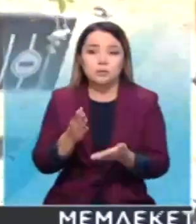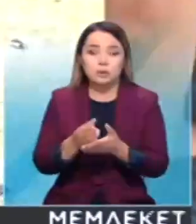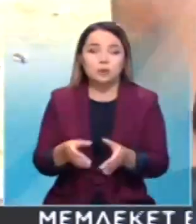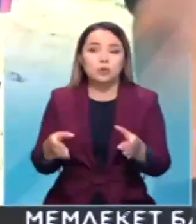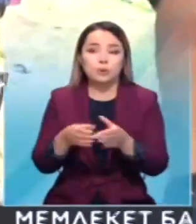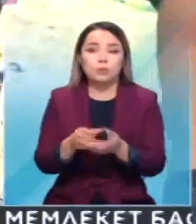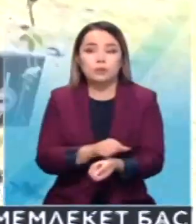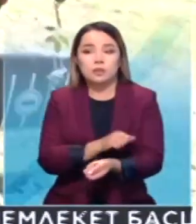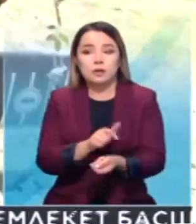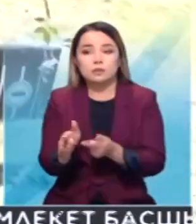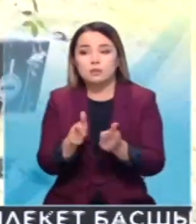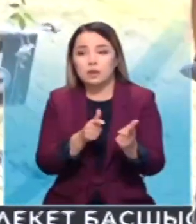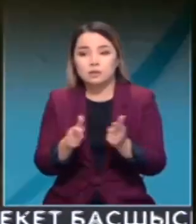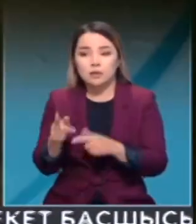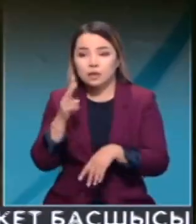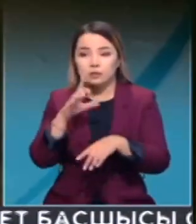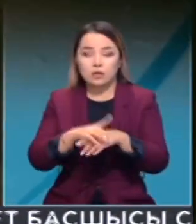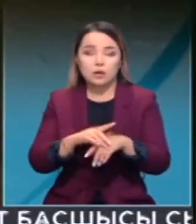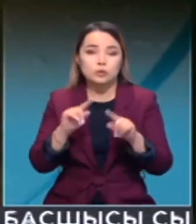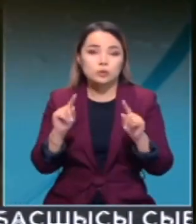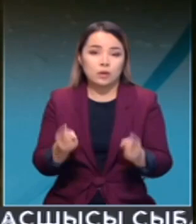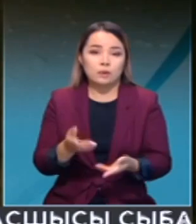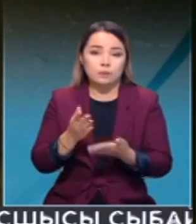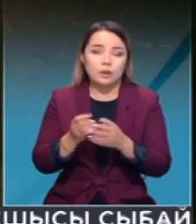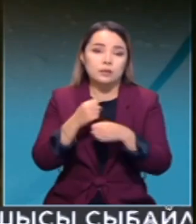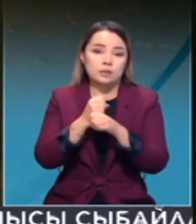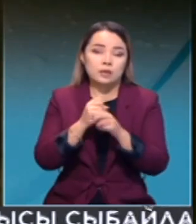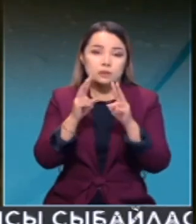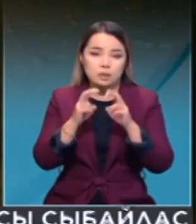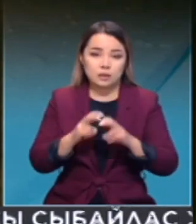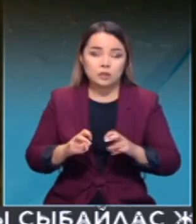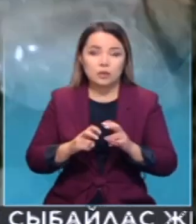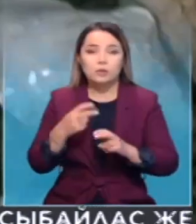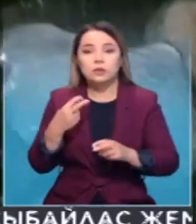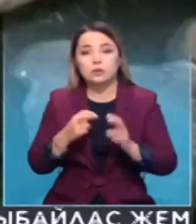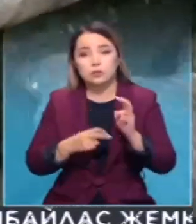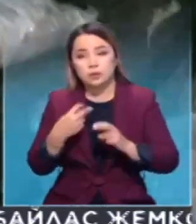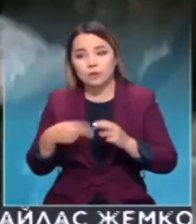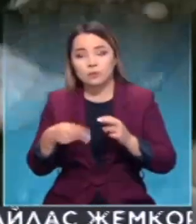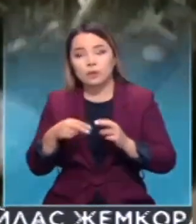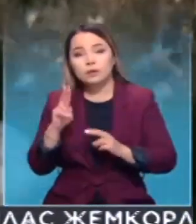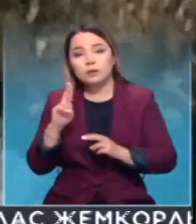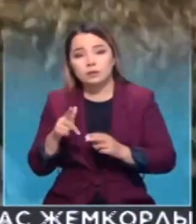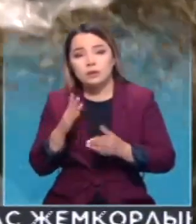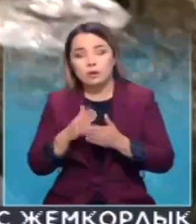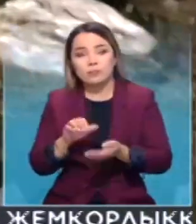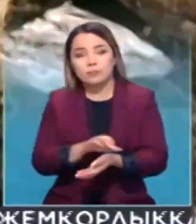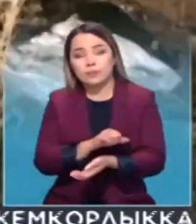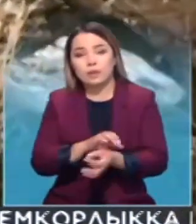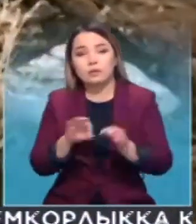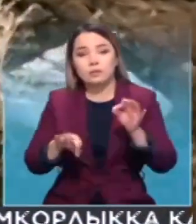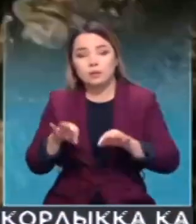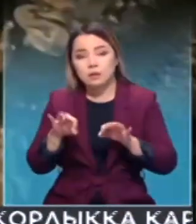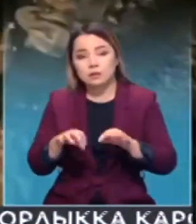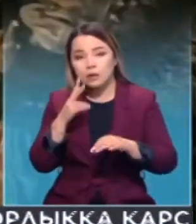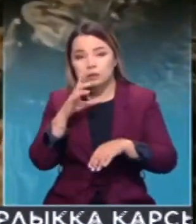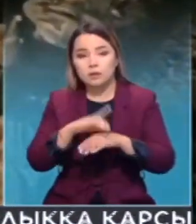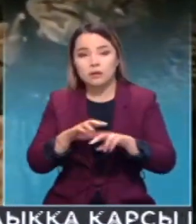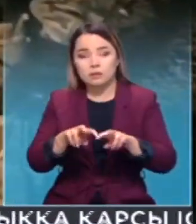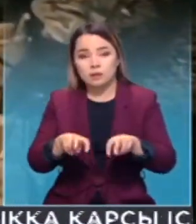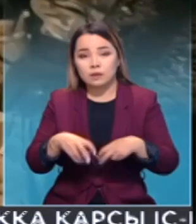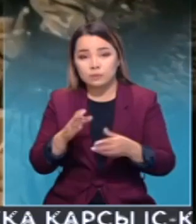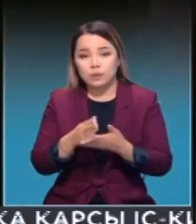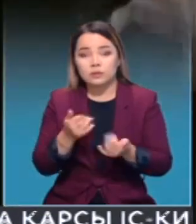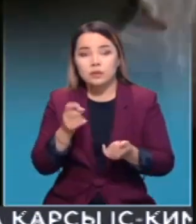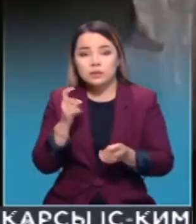жетекшісі есірткі дайындау кезінде қолға түсті. Зертхананы тінту барысында өндірілген 20 келіден астам синтетикалық есірткі тәркіледі. Сондай-ақ